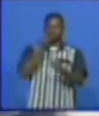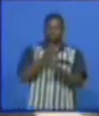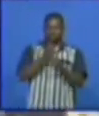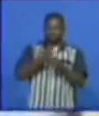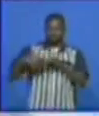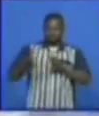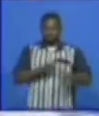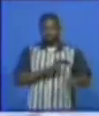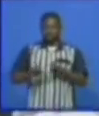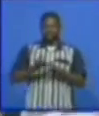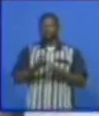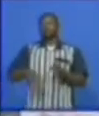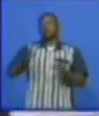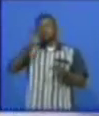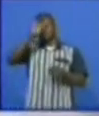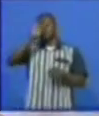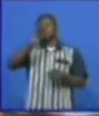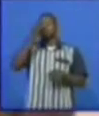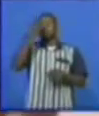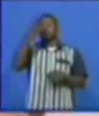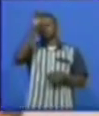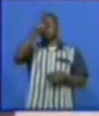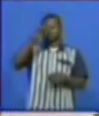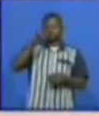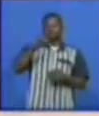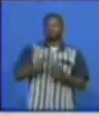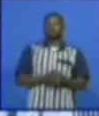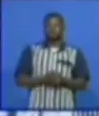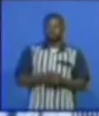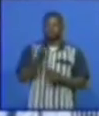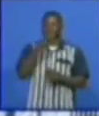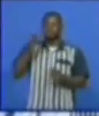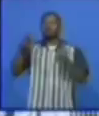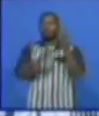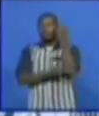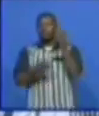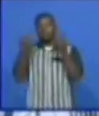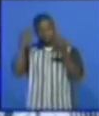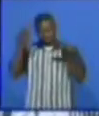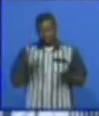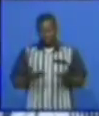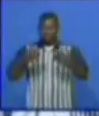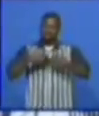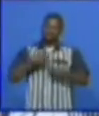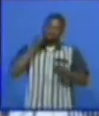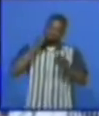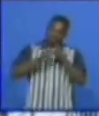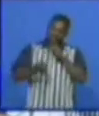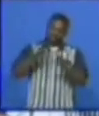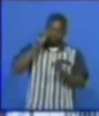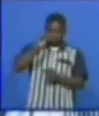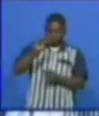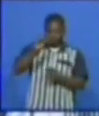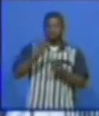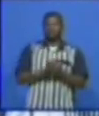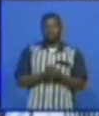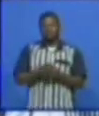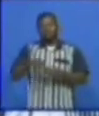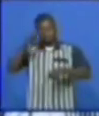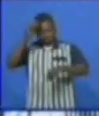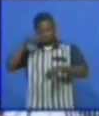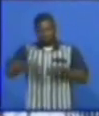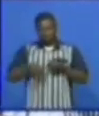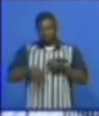et 25%. À Manga, ici, on a eu une petite difficulté. Le sol est relativement difficile pour les